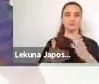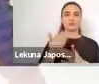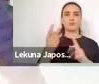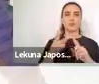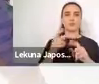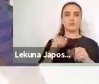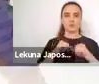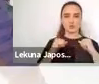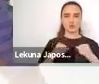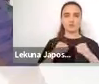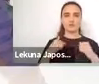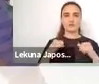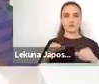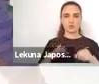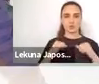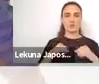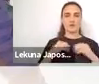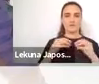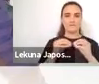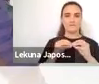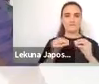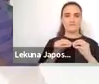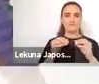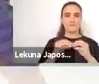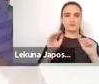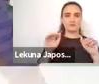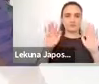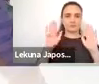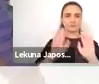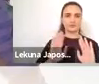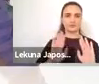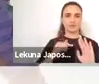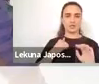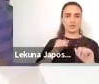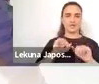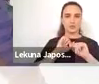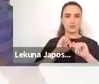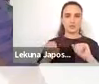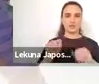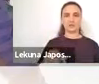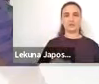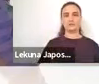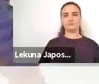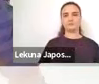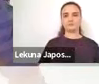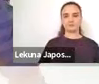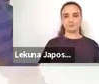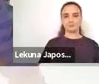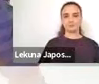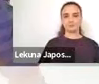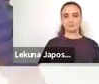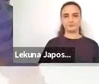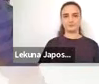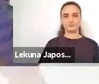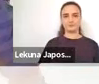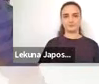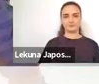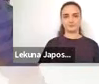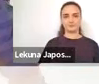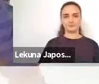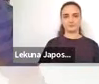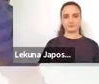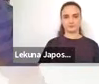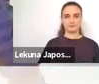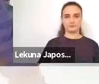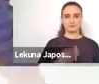მე ისევ ვწდილობ, რომ აი არ დავნებდე და ასე ვთქვათ, სხვადასხვა გზით კიდევ მოვიპოვო